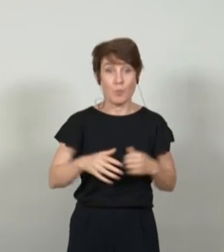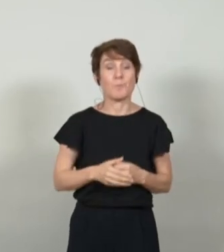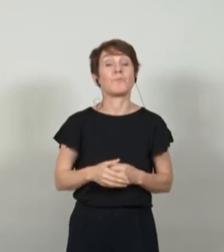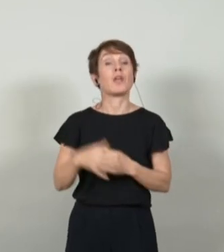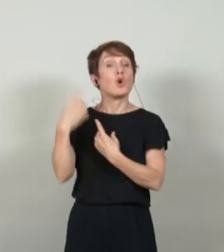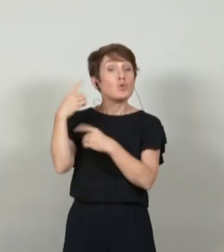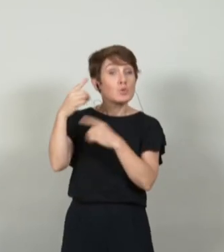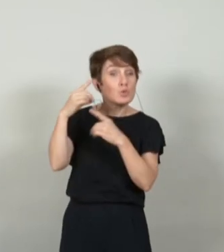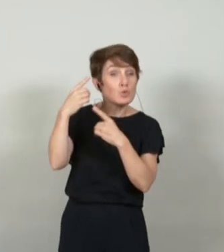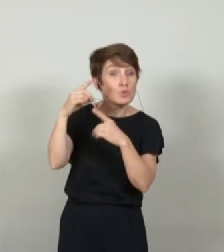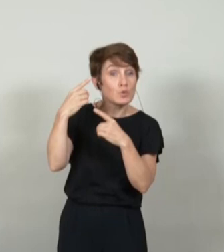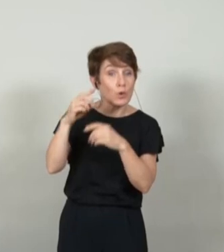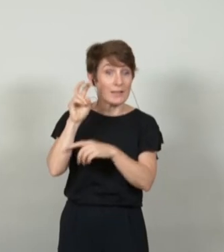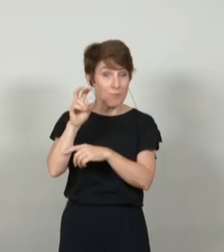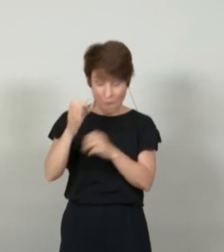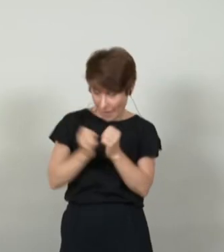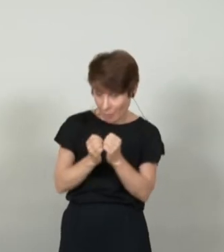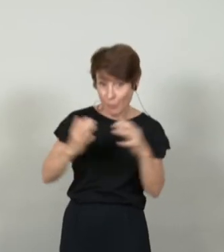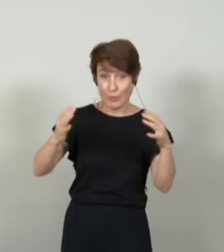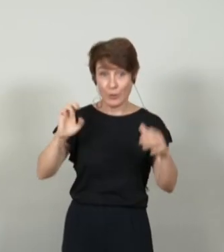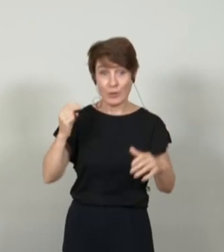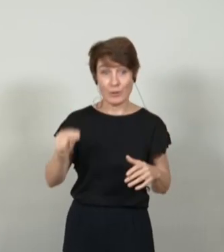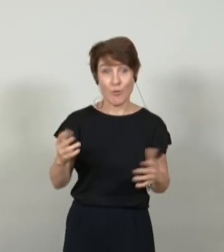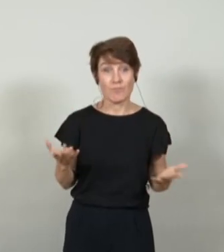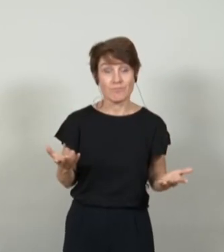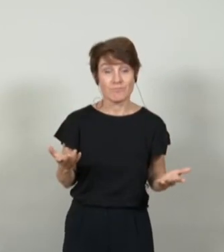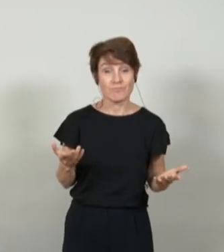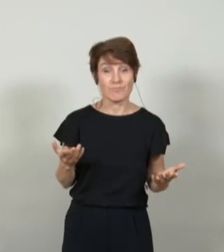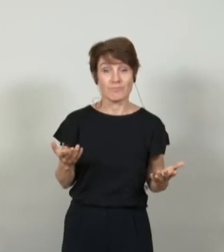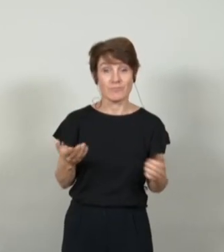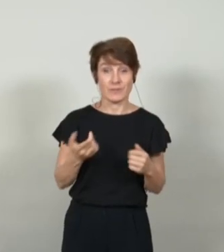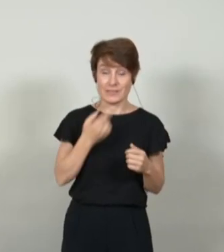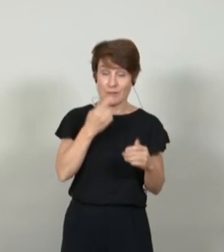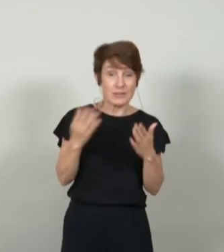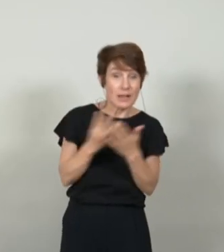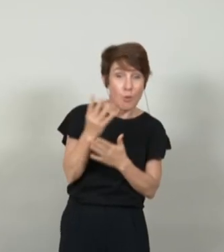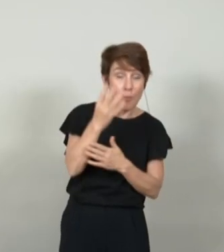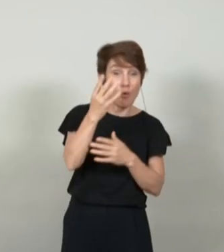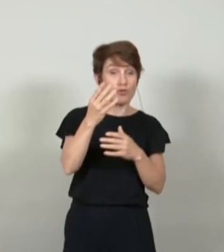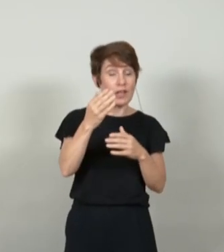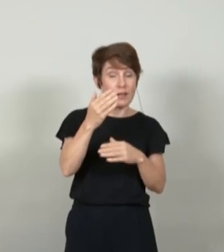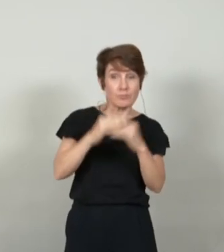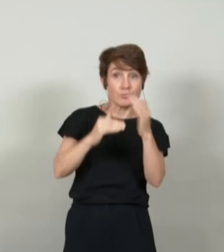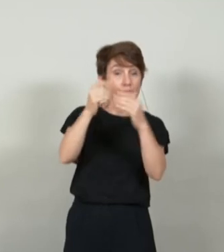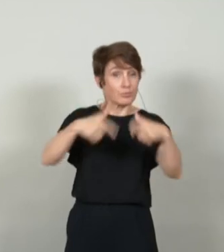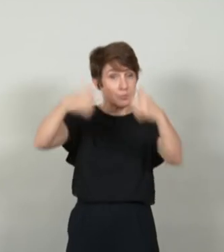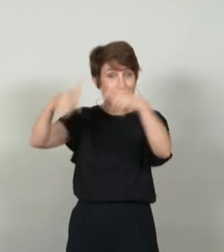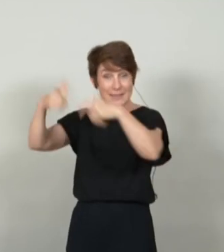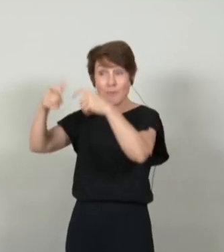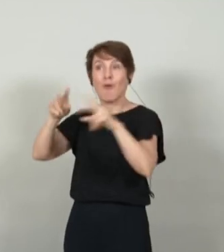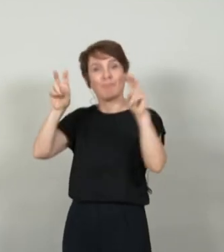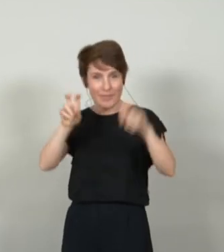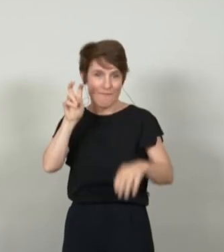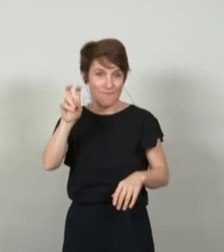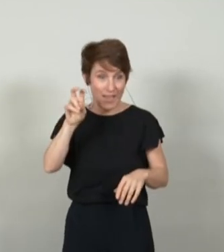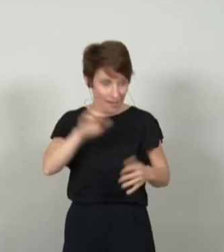est spécifiquement du tourisme vert projet d'infrastructure achetée spécifiquement dans le cadre des marchés publics vers évolution